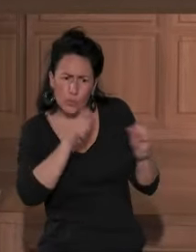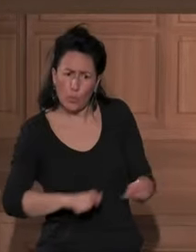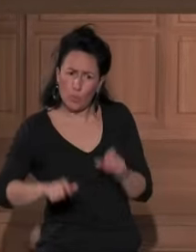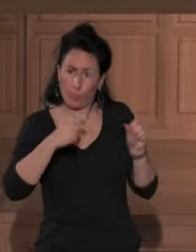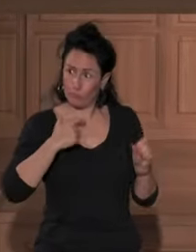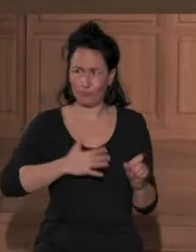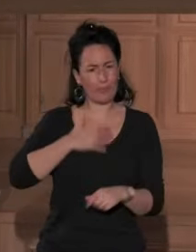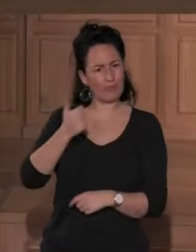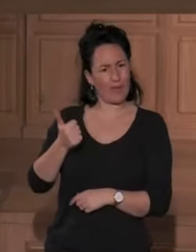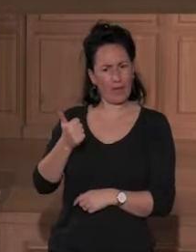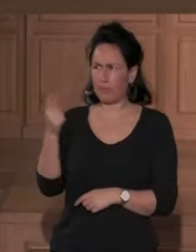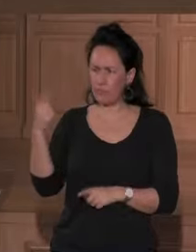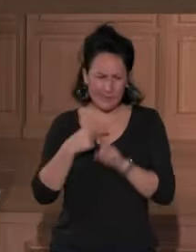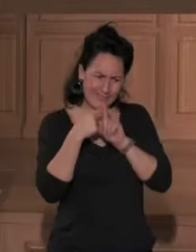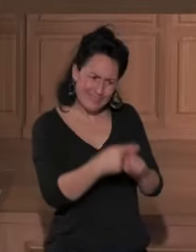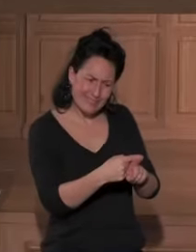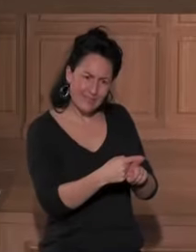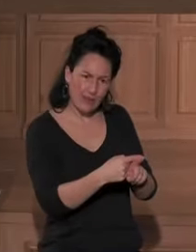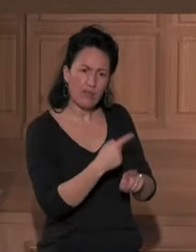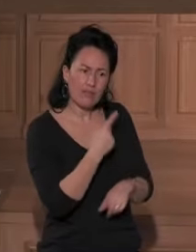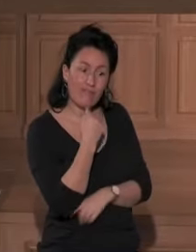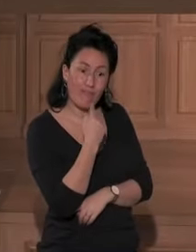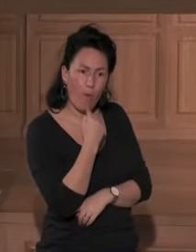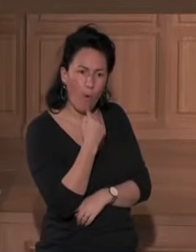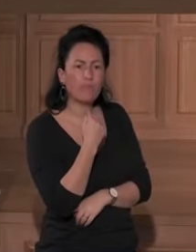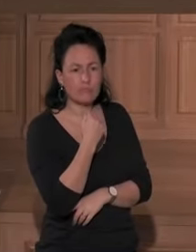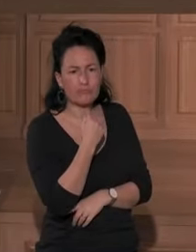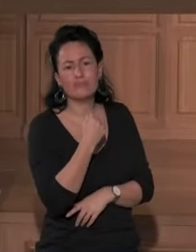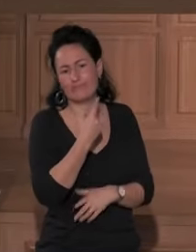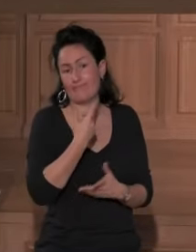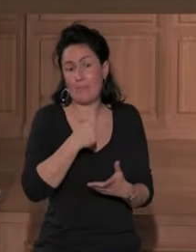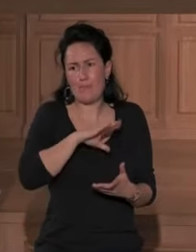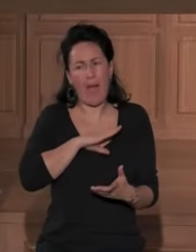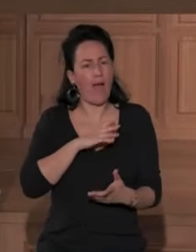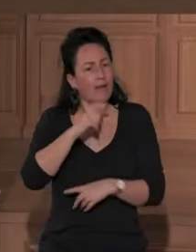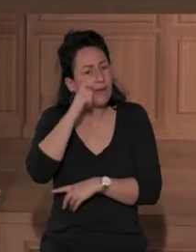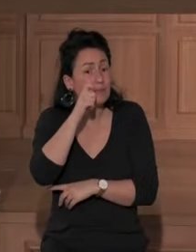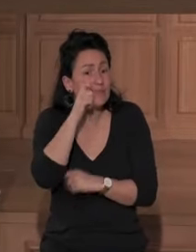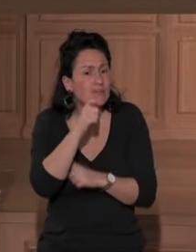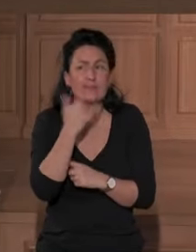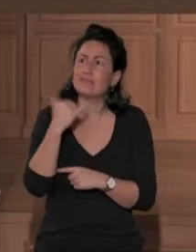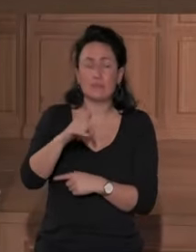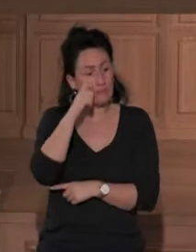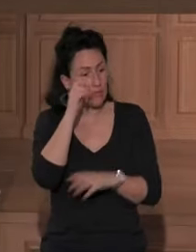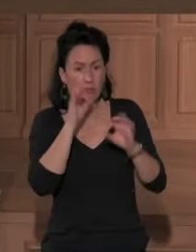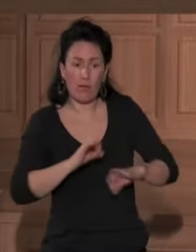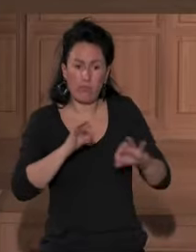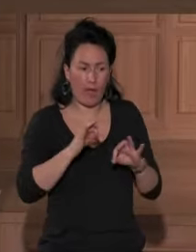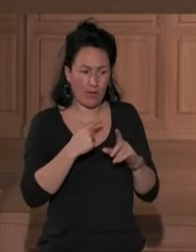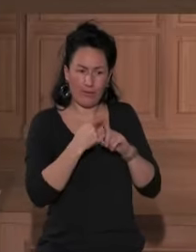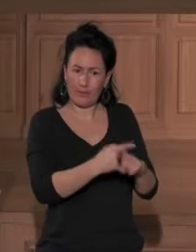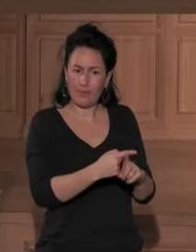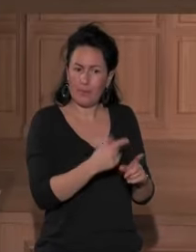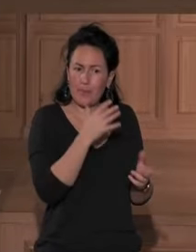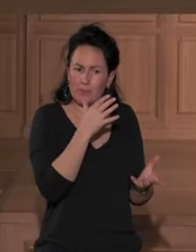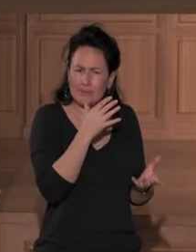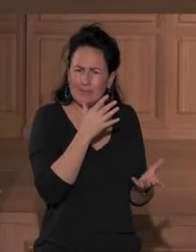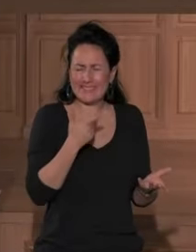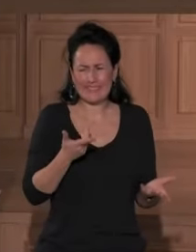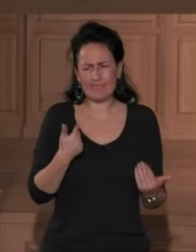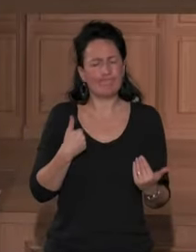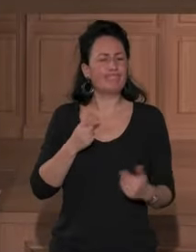l'évaluation qui vous cible un défaut, c'est que parce que vous avez eu un contrôle. Si vous n'avez pas de contrôle, vous faites ce que vous voulez. Et ça, nous, on n'aime pas